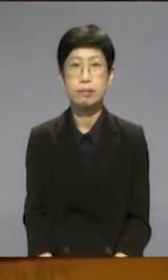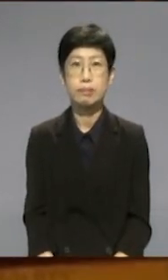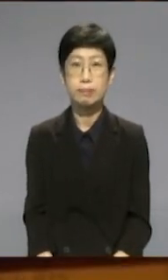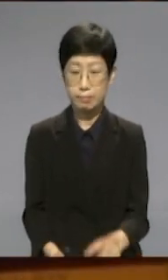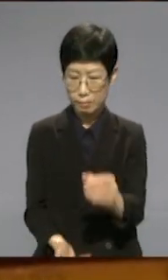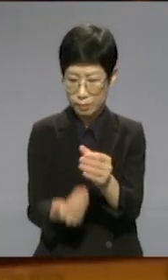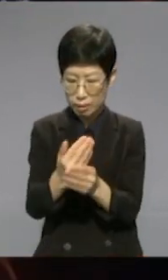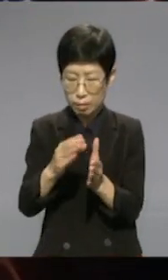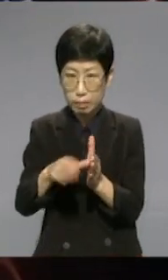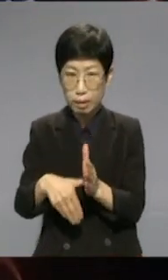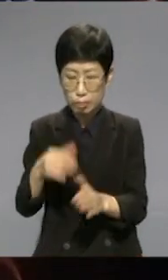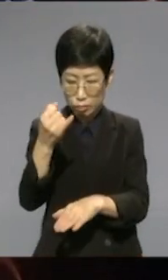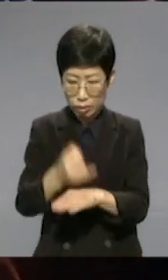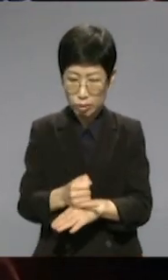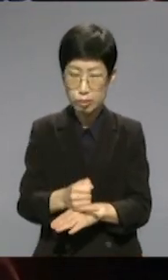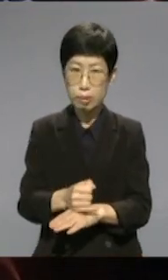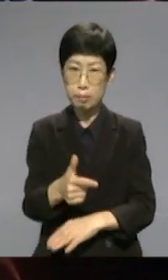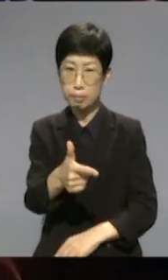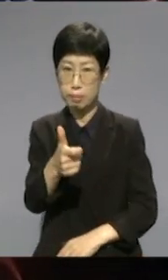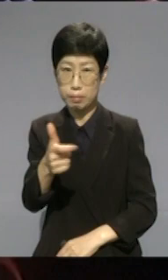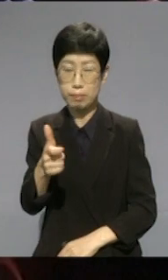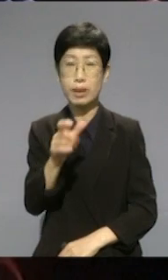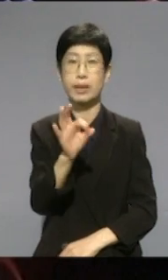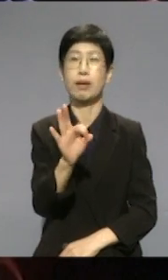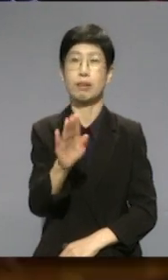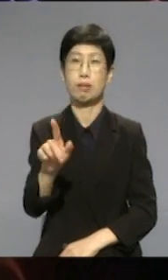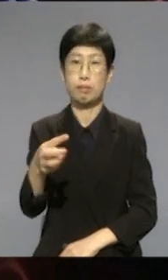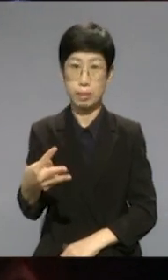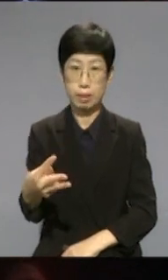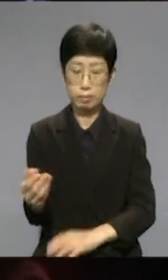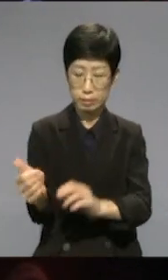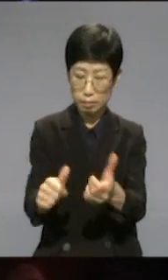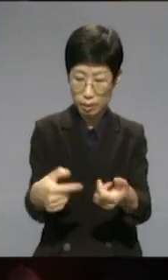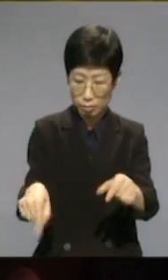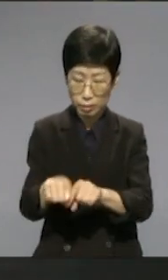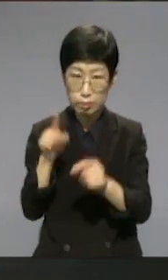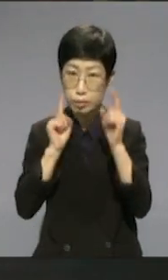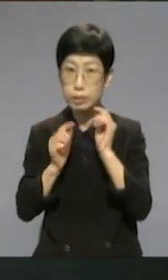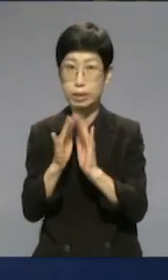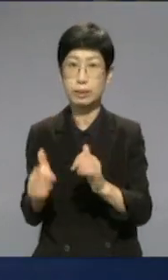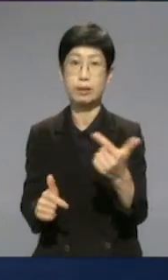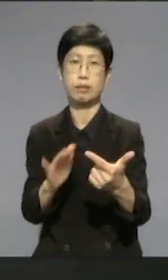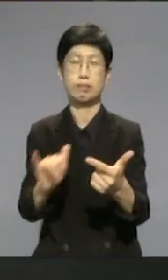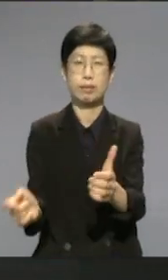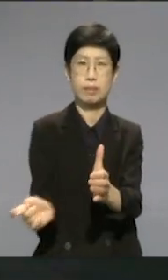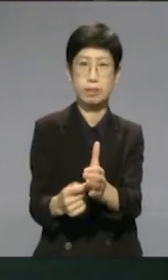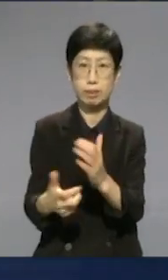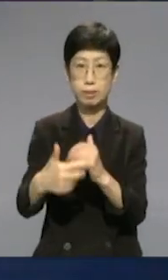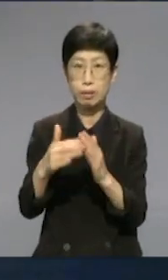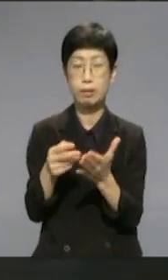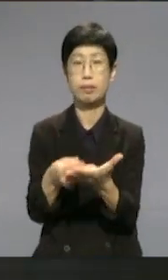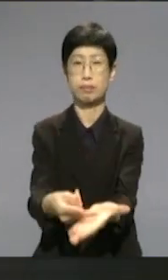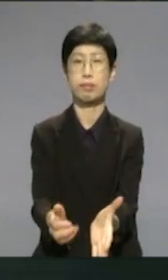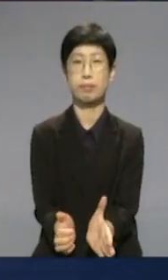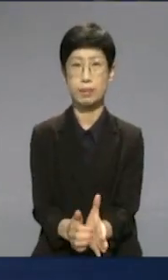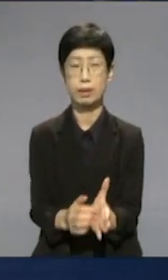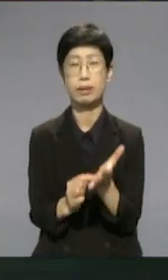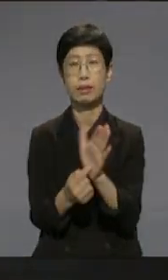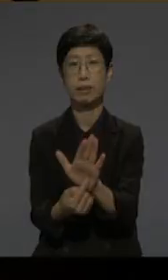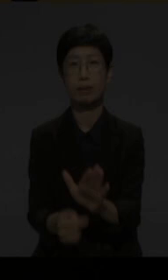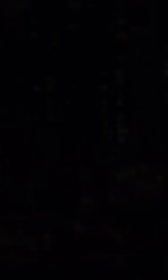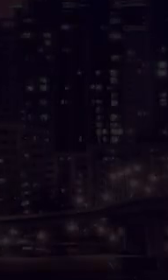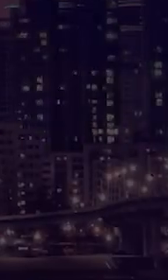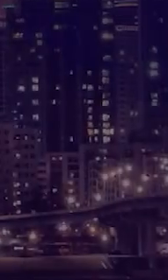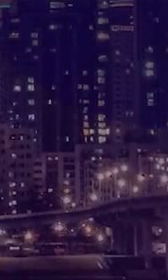사건 당시 최소 10발의 총격이 있었으며 사망자와 함께 부상자 6명이 병원으로 옮겨졌다고 전했습니다